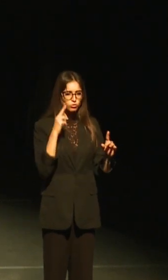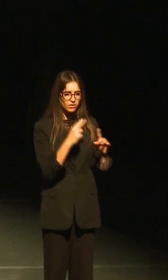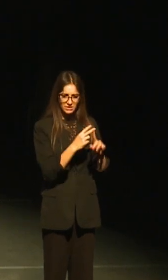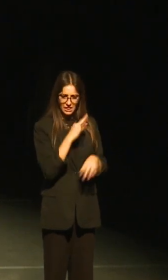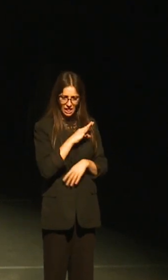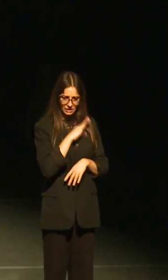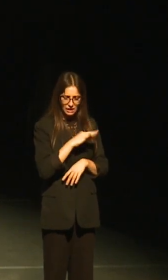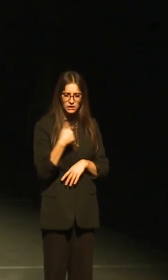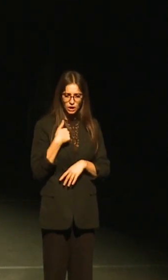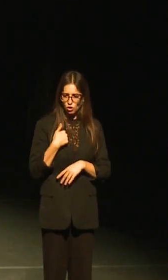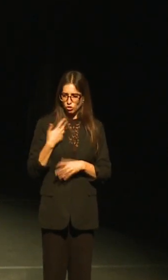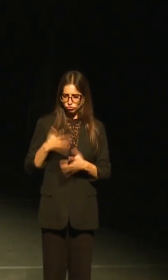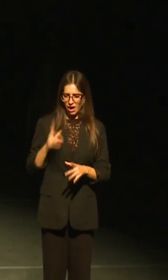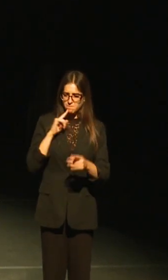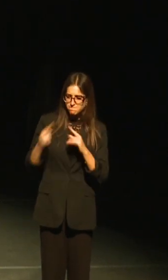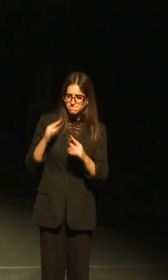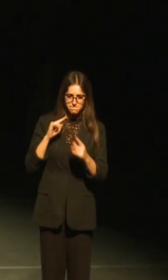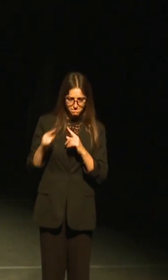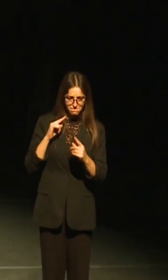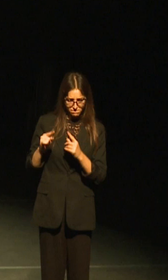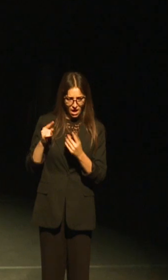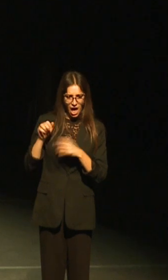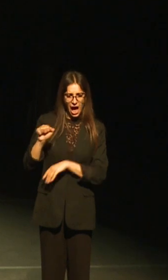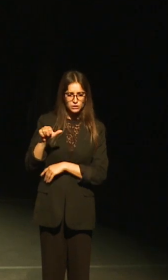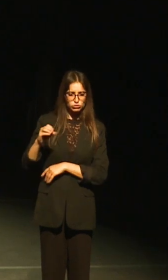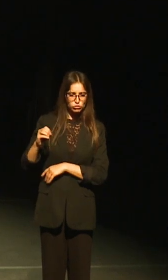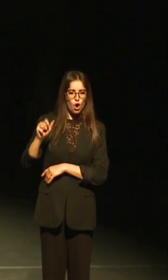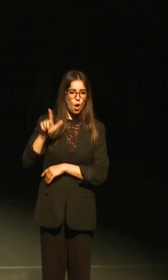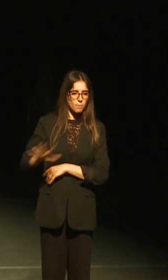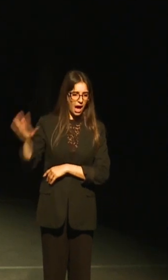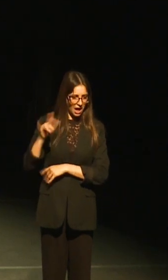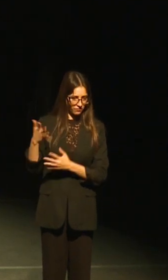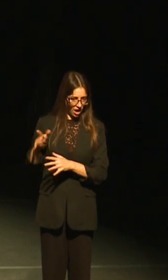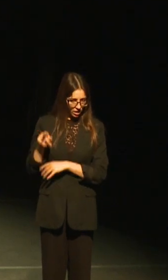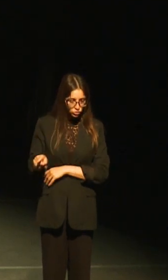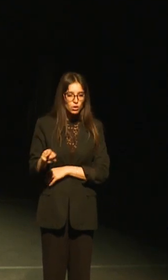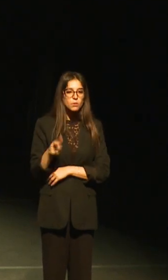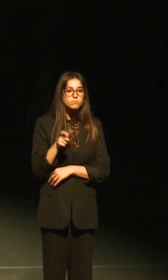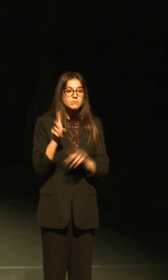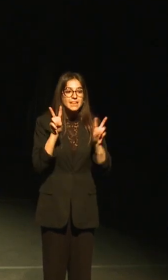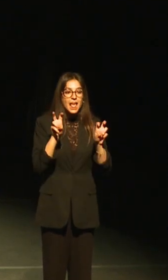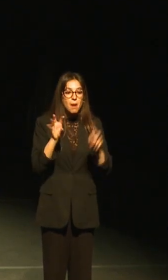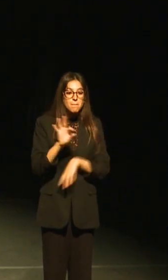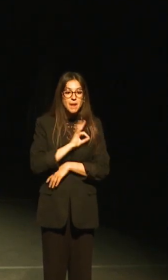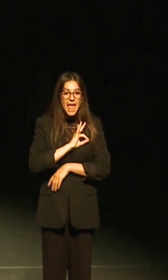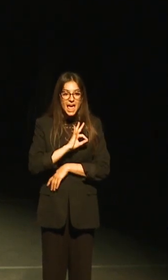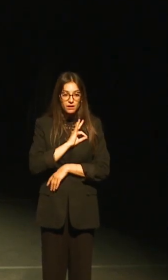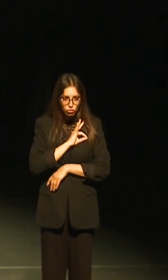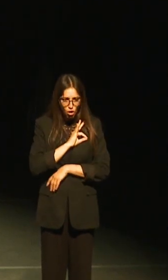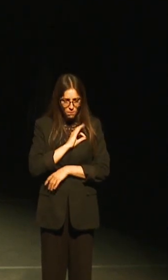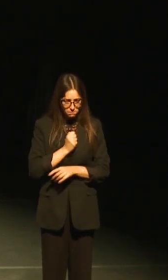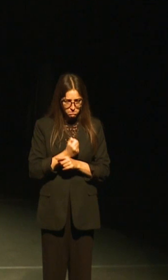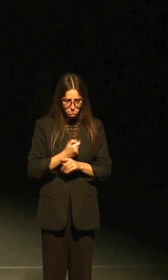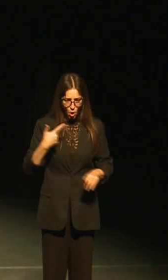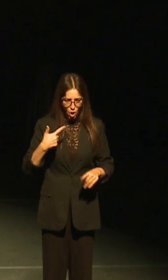su questo c'è stato un grandissimo interesse perché il tema del merito è un tema fondamentale per questo a parlarne tra di noi